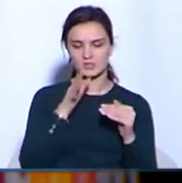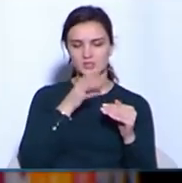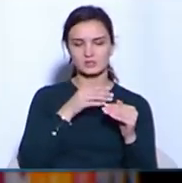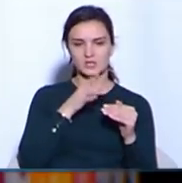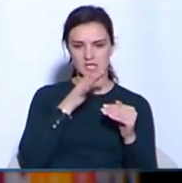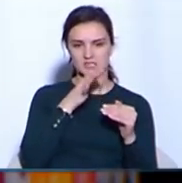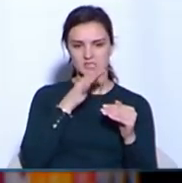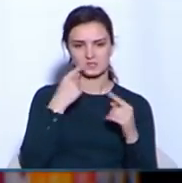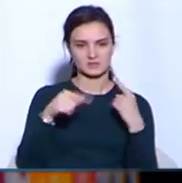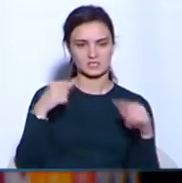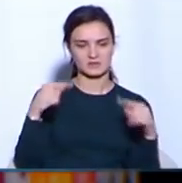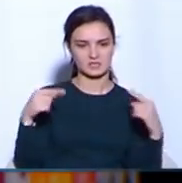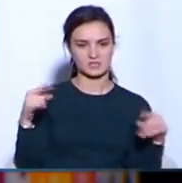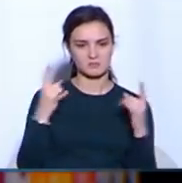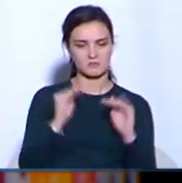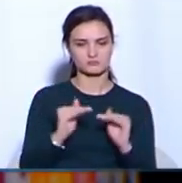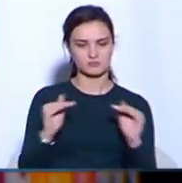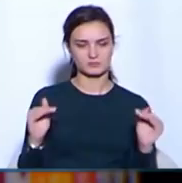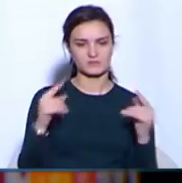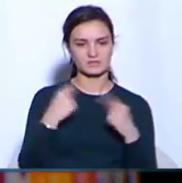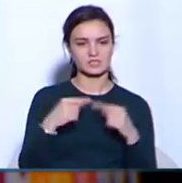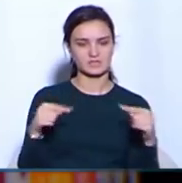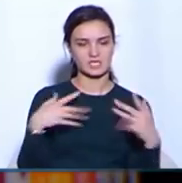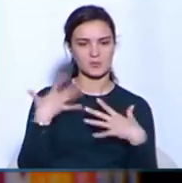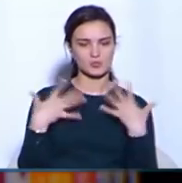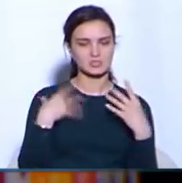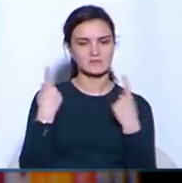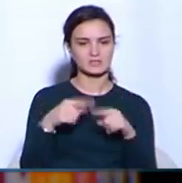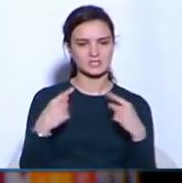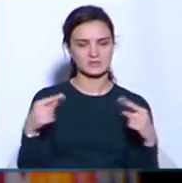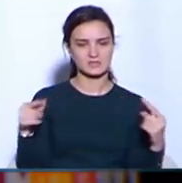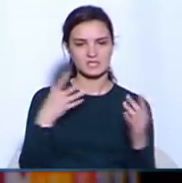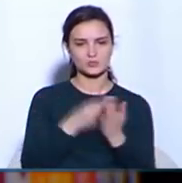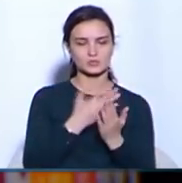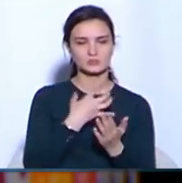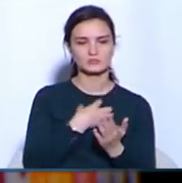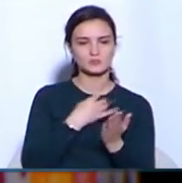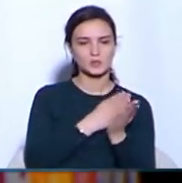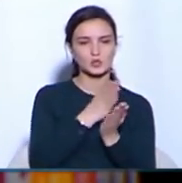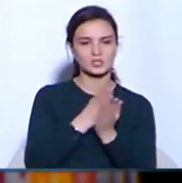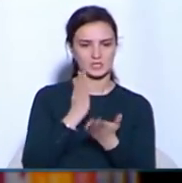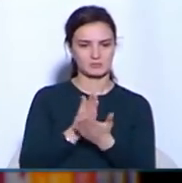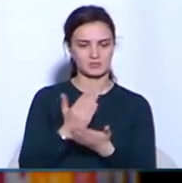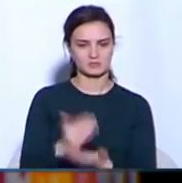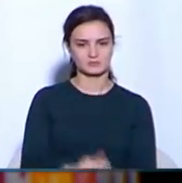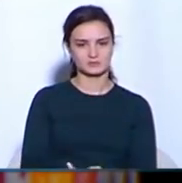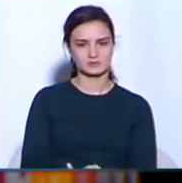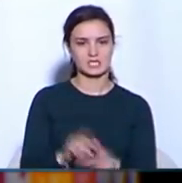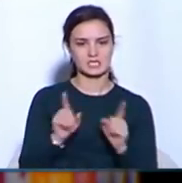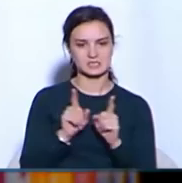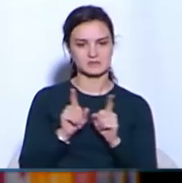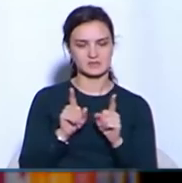ასაკობრივ ჭრილში ისინი სხვადასხვანაირად რეაგირებენ და სხვადასხვა პრიორიტეტებით რეაგირებენ გარემოზე.